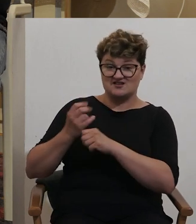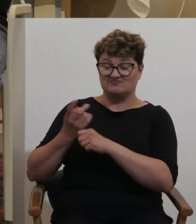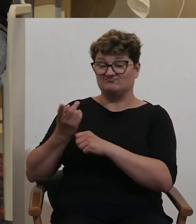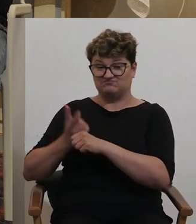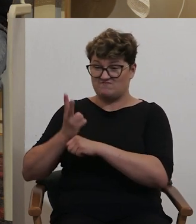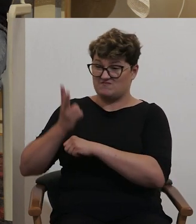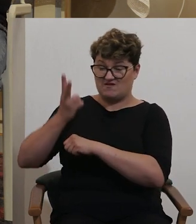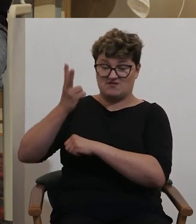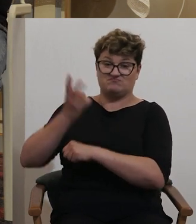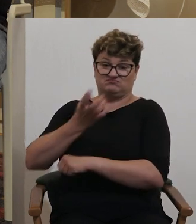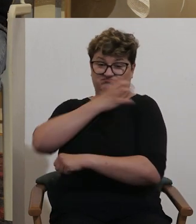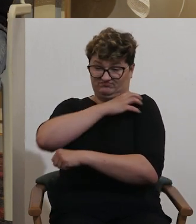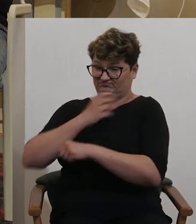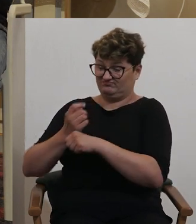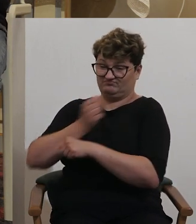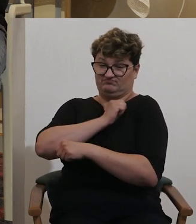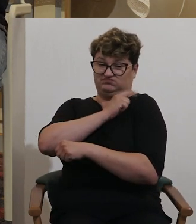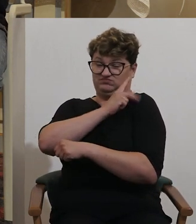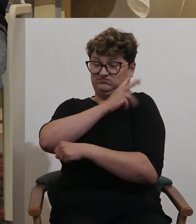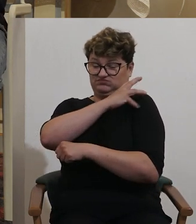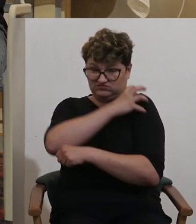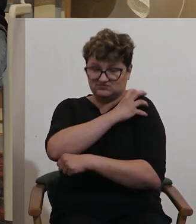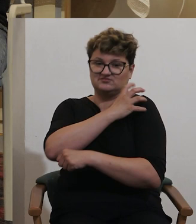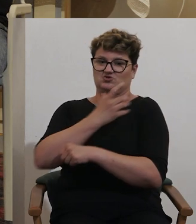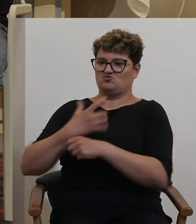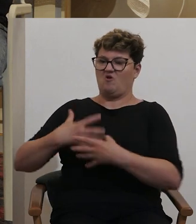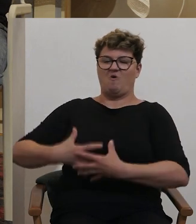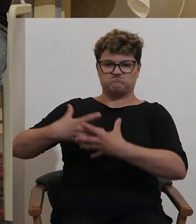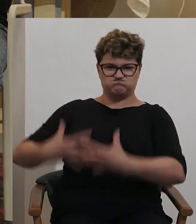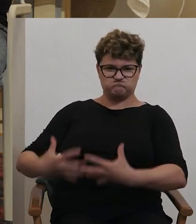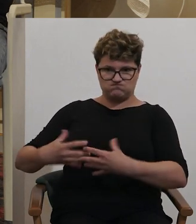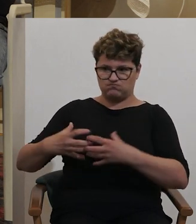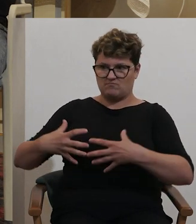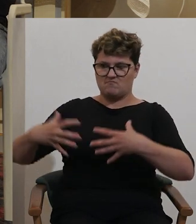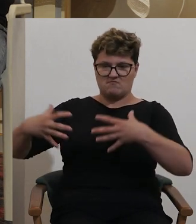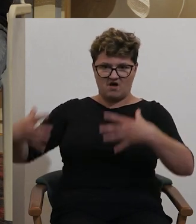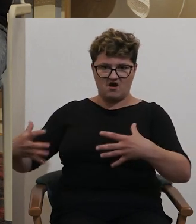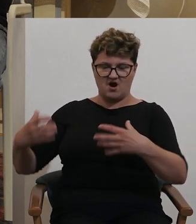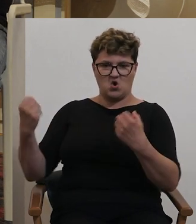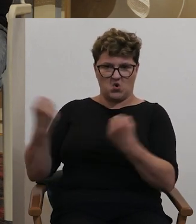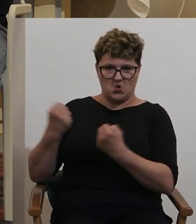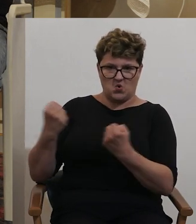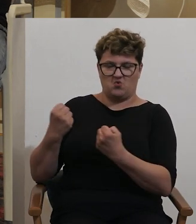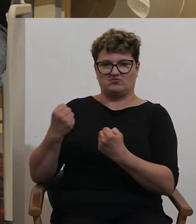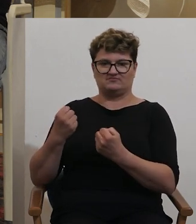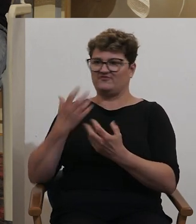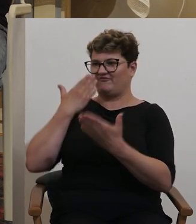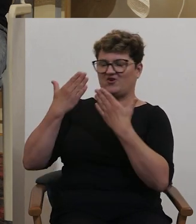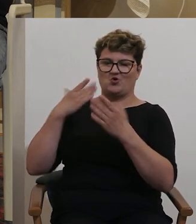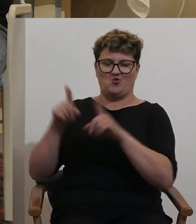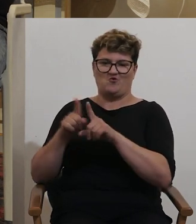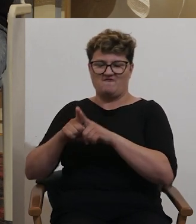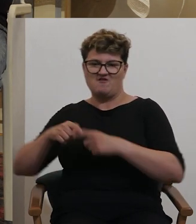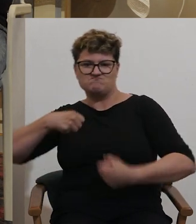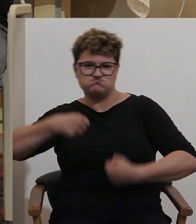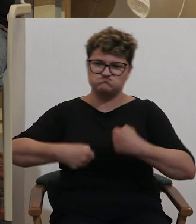im wyższa szarża, tym grubszy i potężniejsi mężczyźni, wyglądający jak cyrkowcy, jak zapaśnicy w